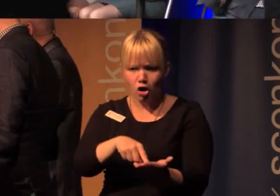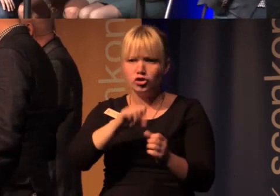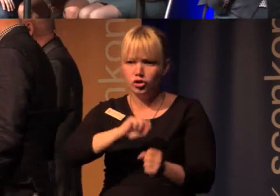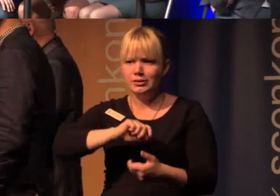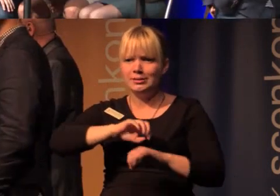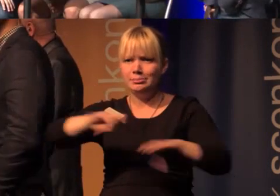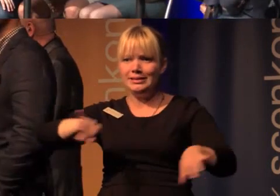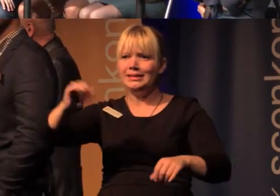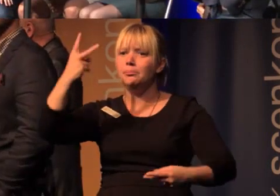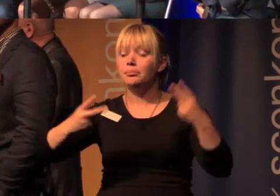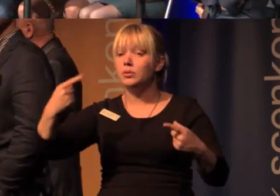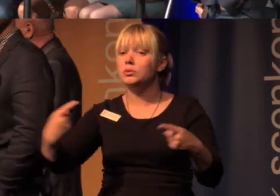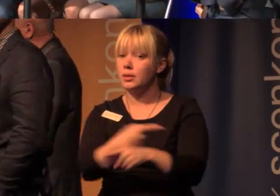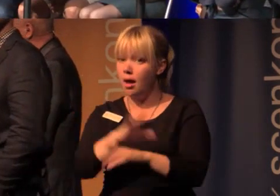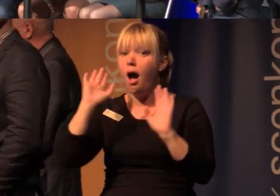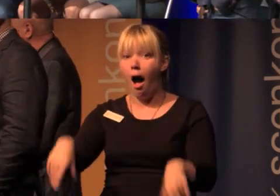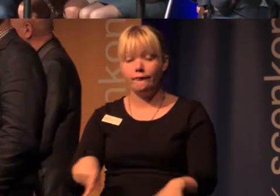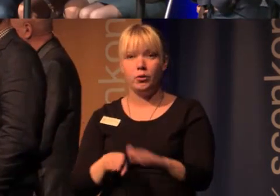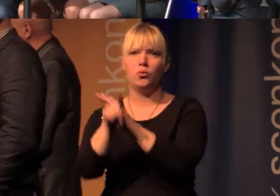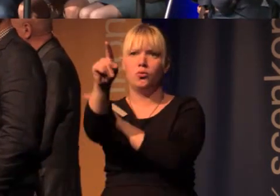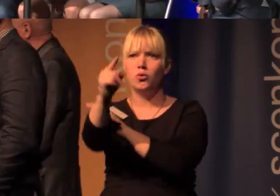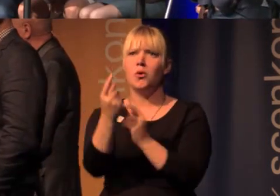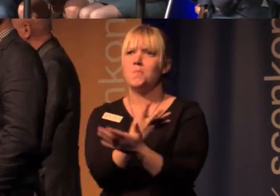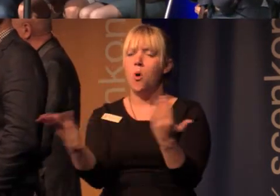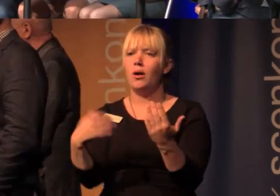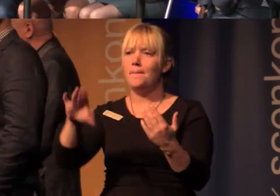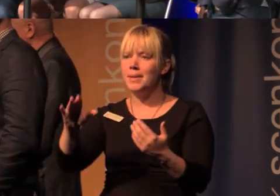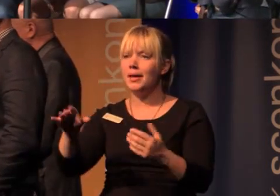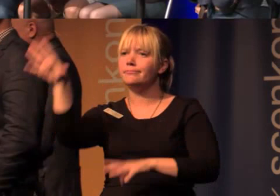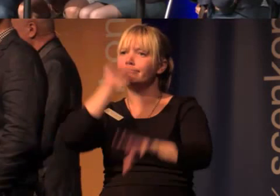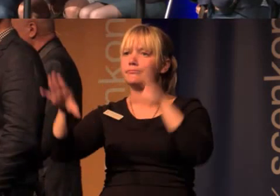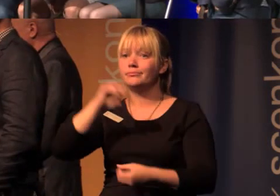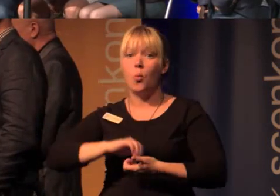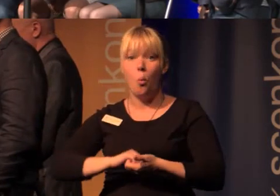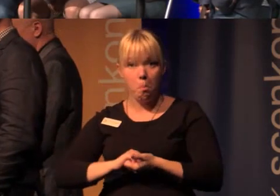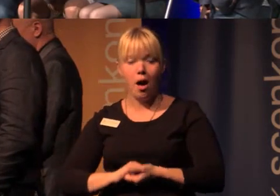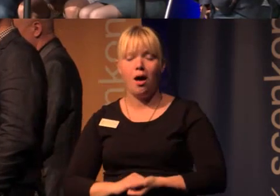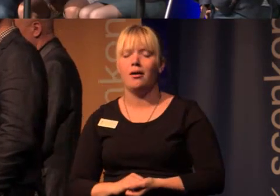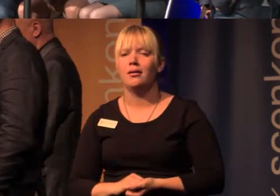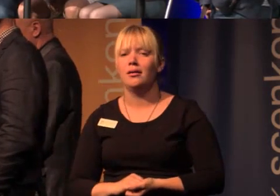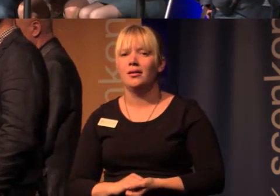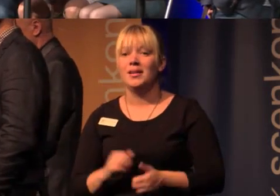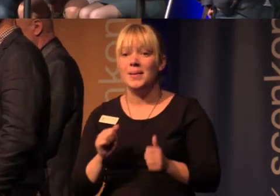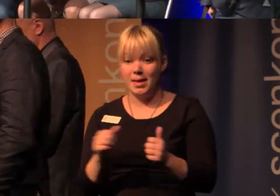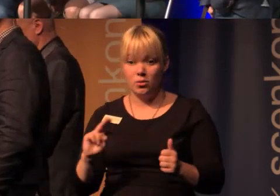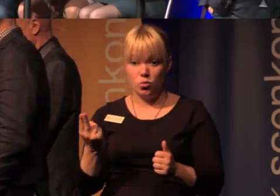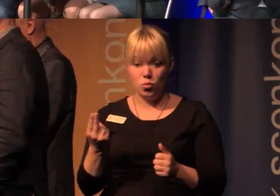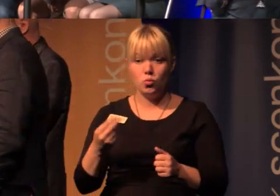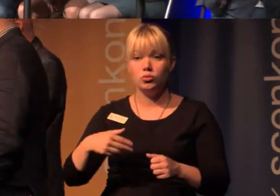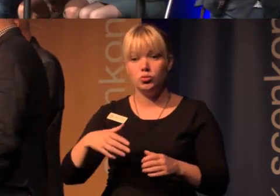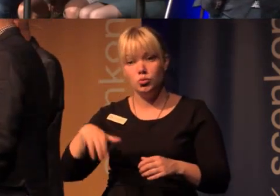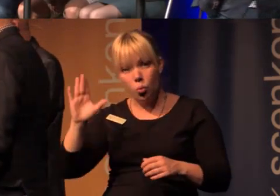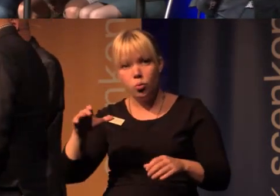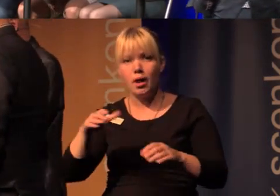har tillgängliggjort den typen av kultur för många fler. För jag tror att det är fler som säkert vill ta del av den. Men eftersom de stora nationalscenerna ligger